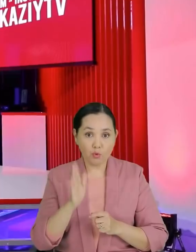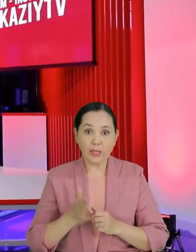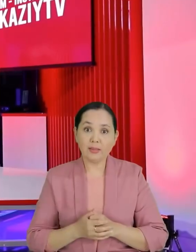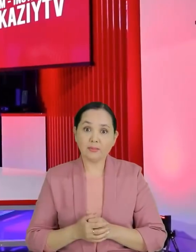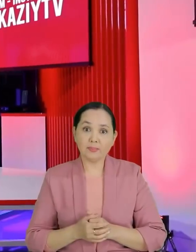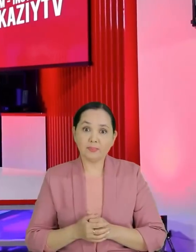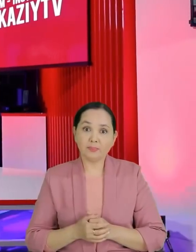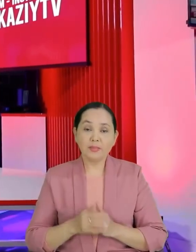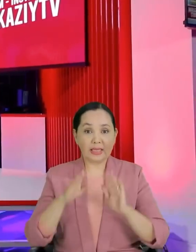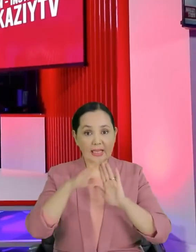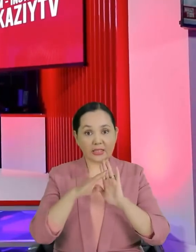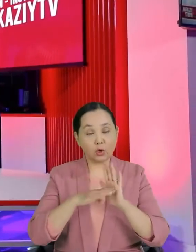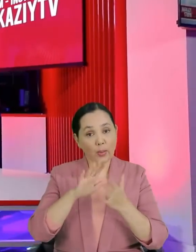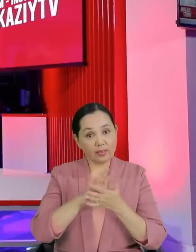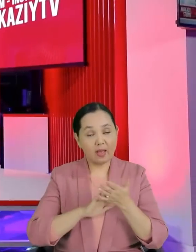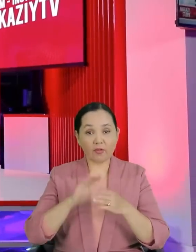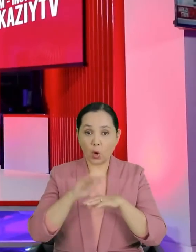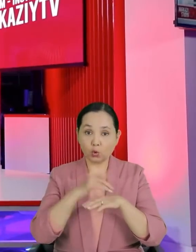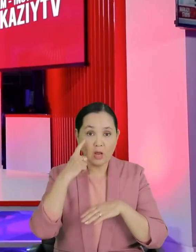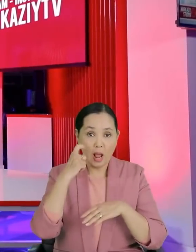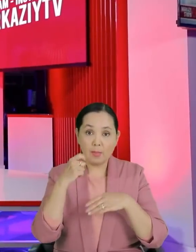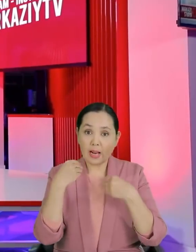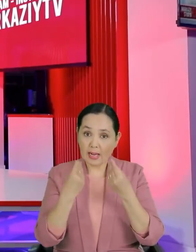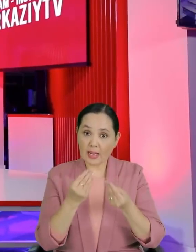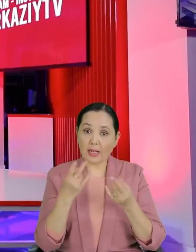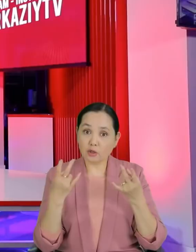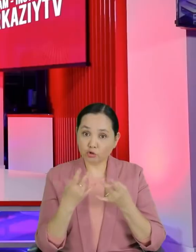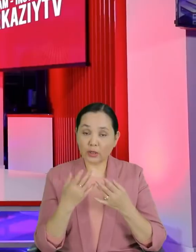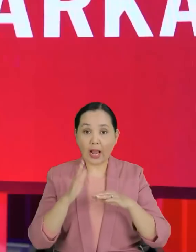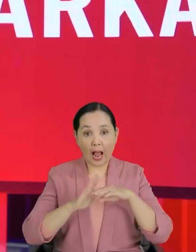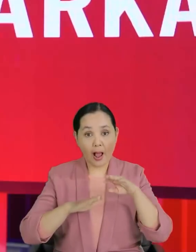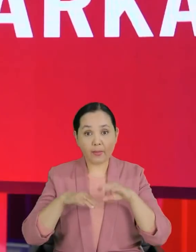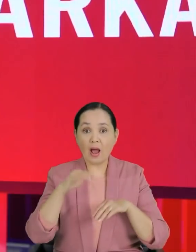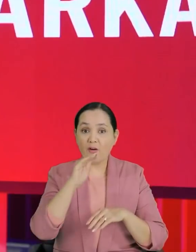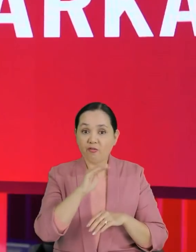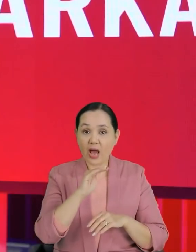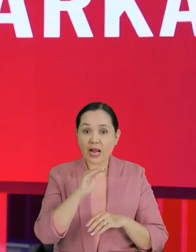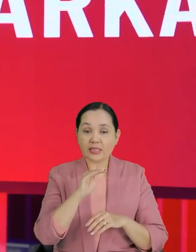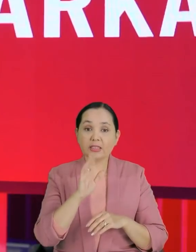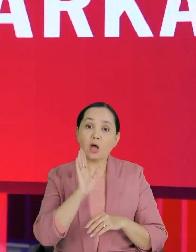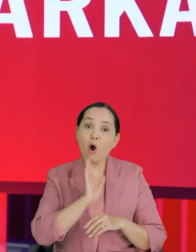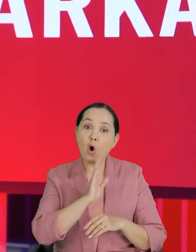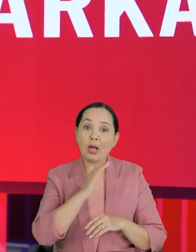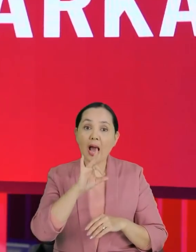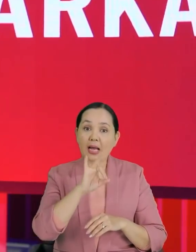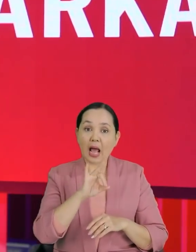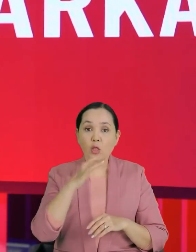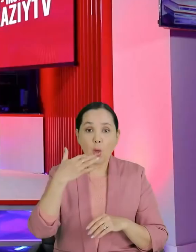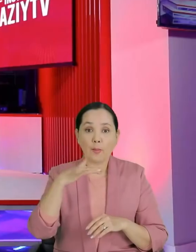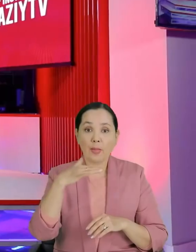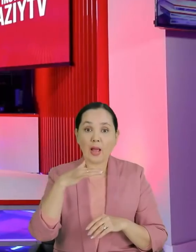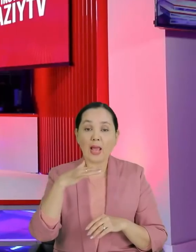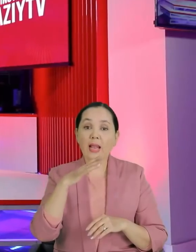ogohlantirgan. Dasturimiz davomida xush xabarlarni ham e'lon qilishimiz kerak. Hamkasbimiz Farangizning onasi Ranopa 50